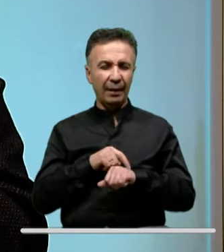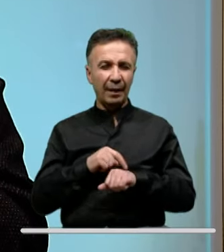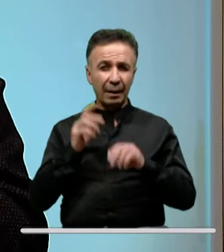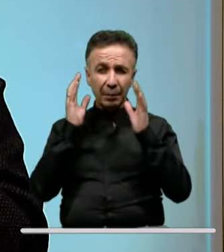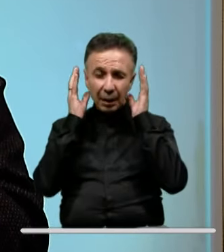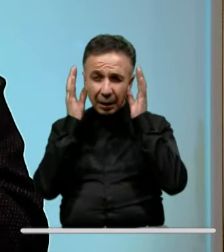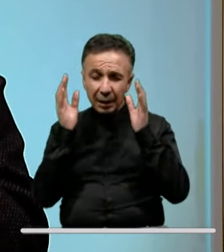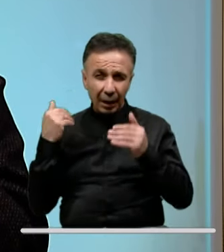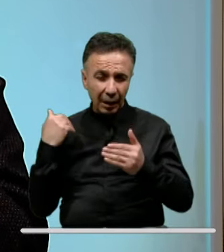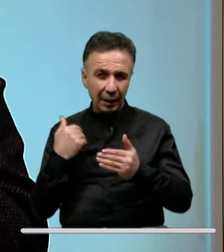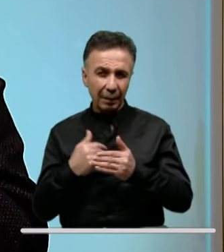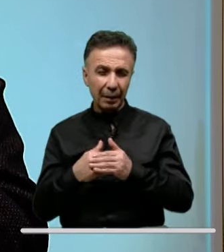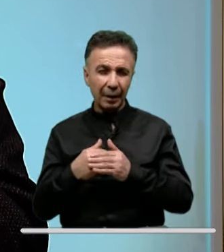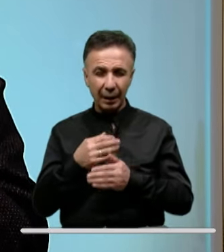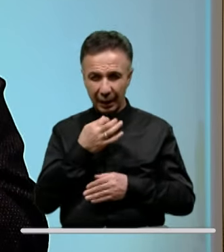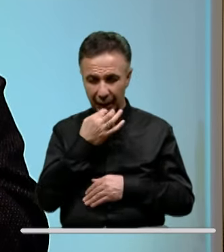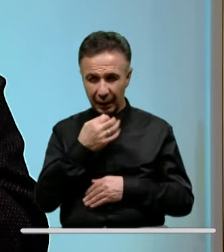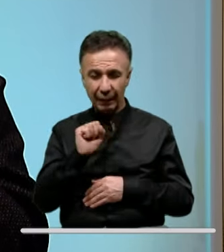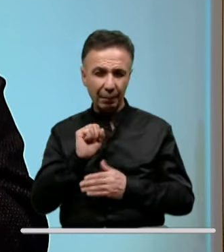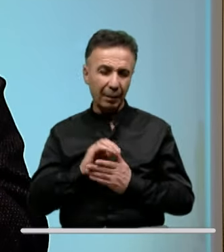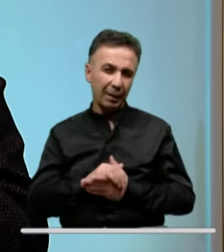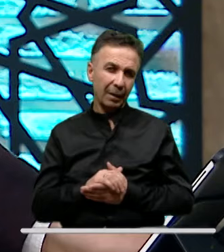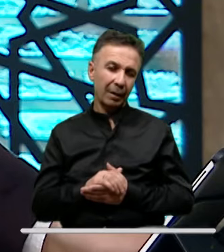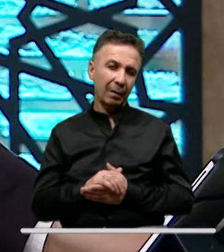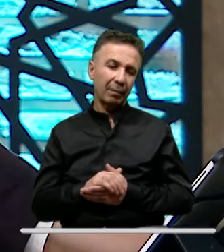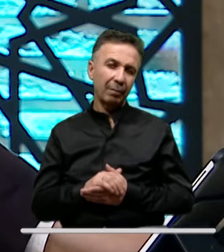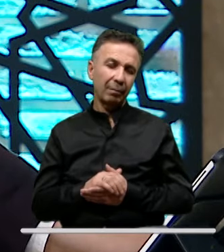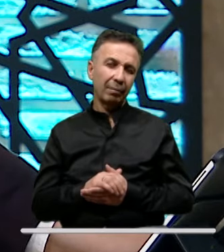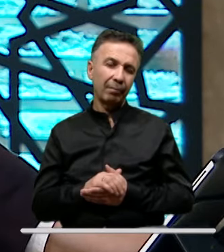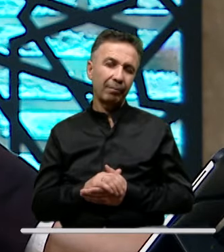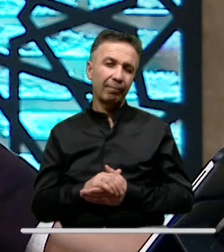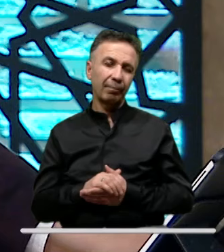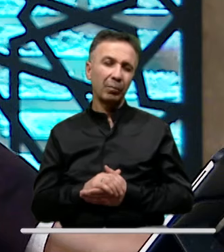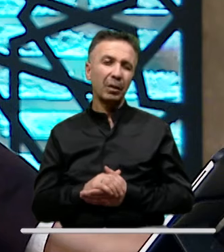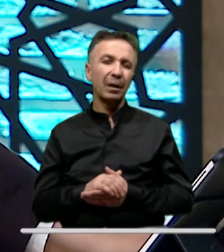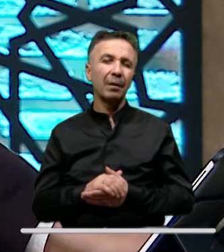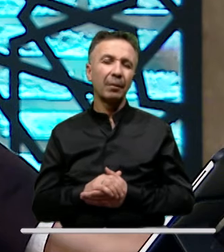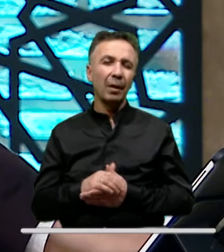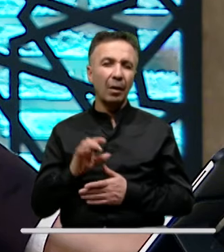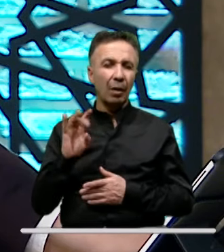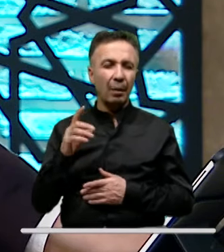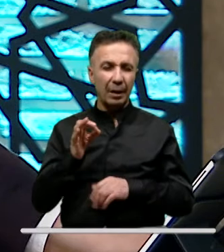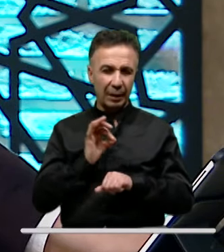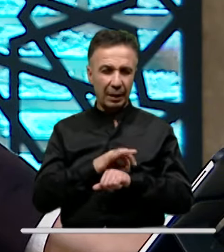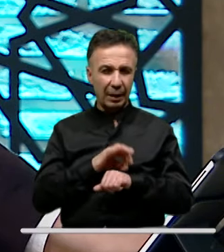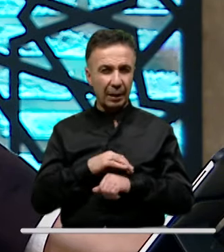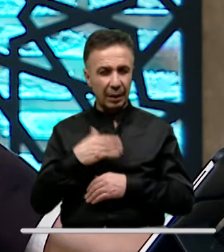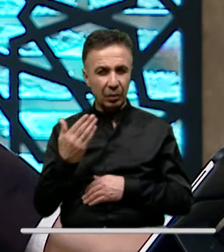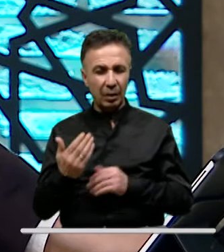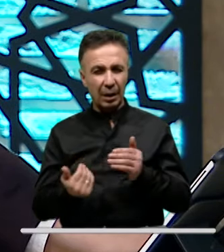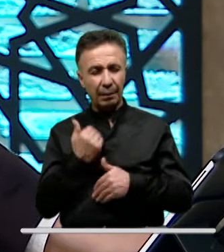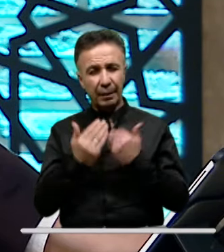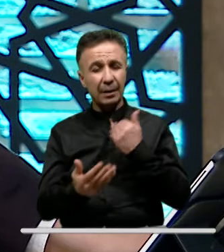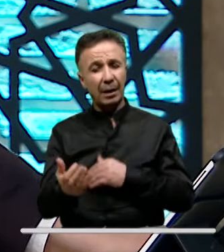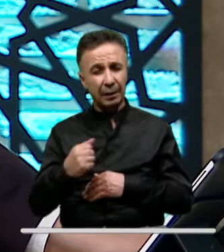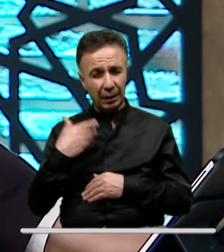bile müsamaha etmeyecek o rahatsızlık size. Evet. Burada şimdi Hanife abi dedi ki 10-15 dakika sonra abdest aldıktan